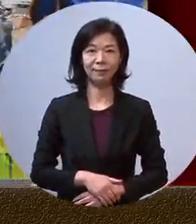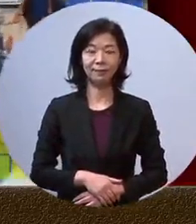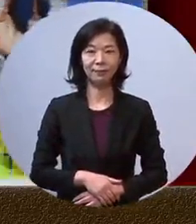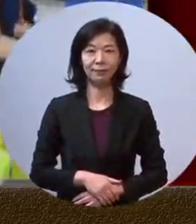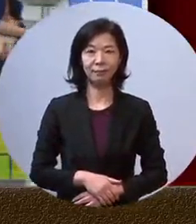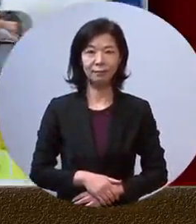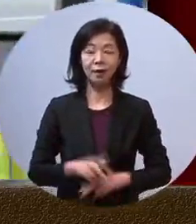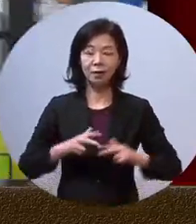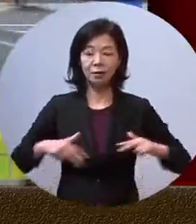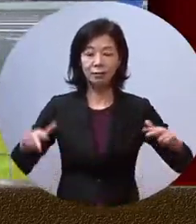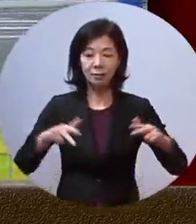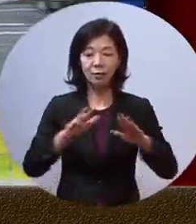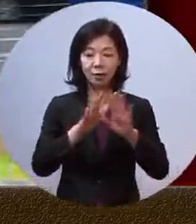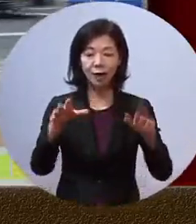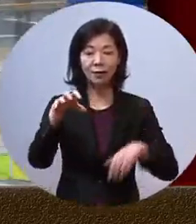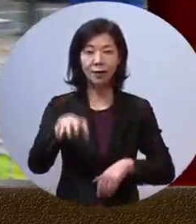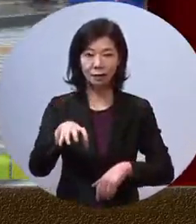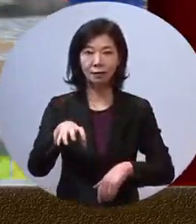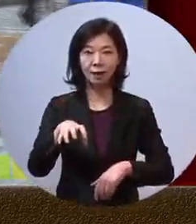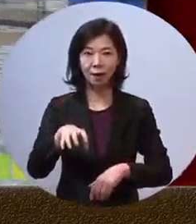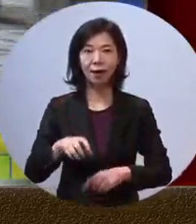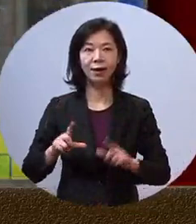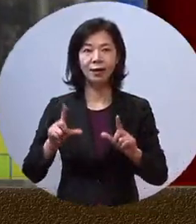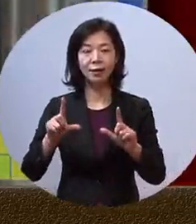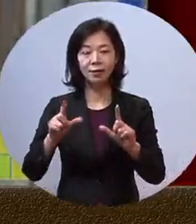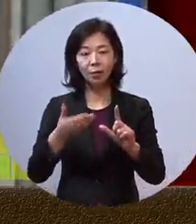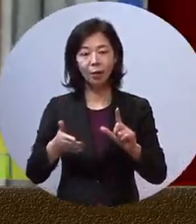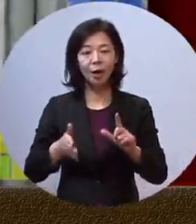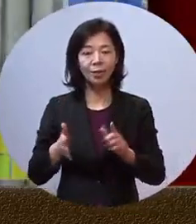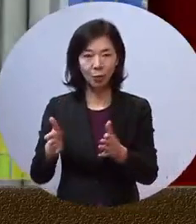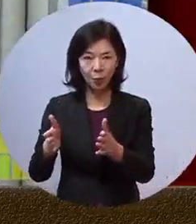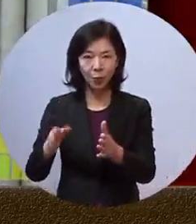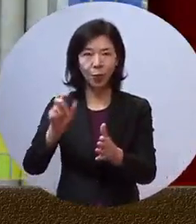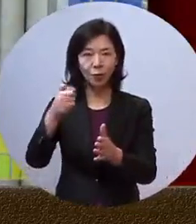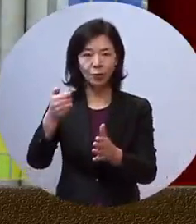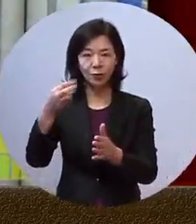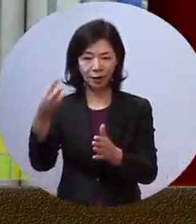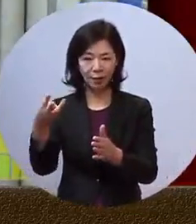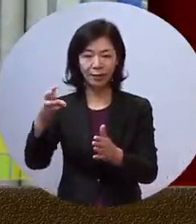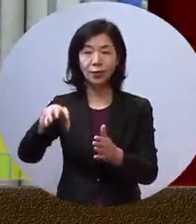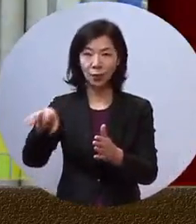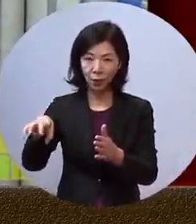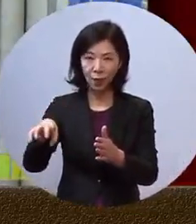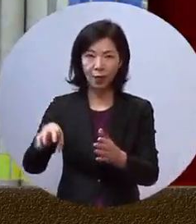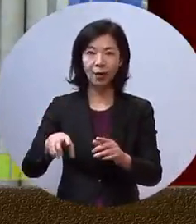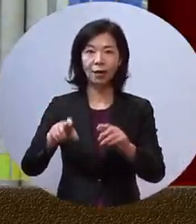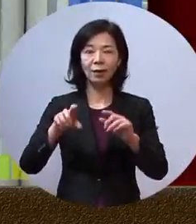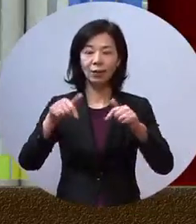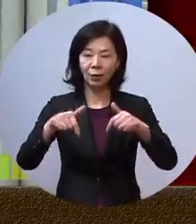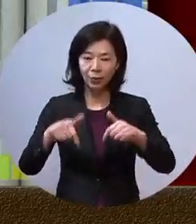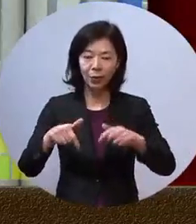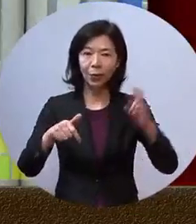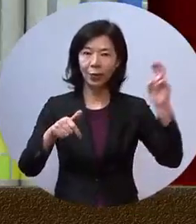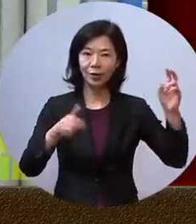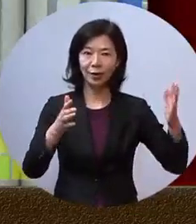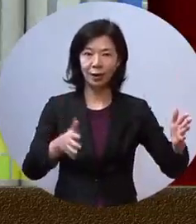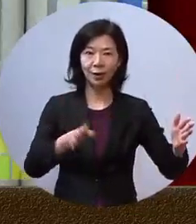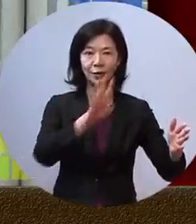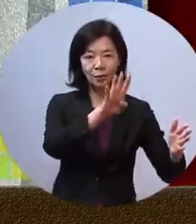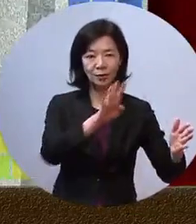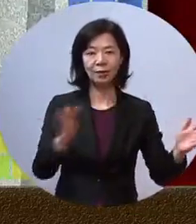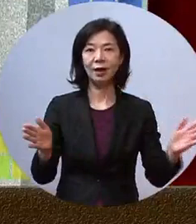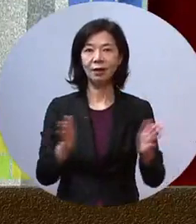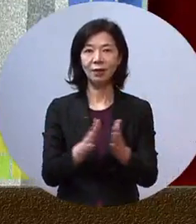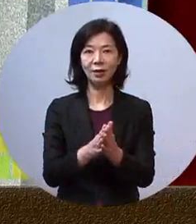シンポジウムの開催地は東海道にある53カ所の宿場町と京都から大阪までの4つの宿場